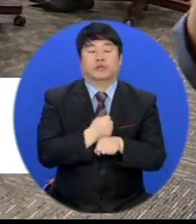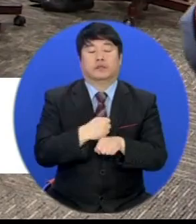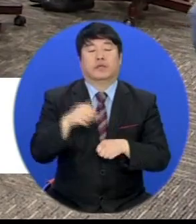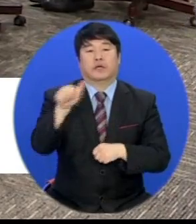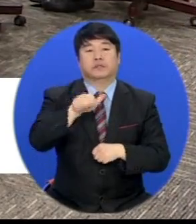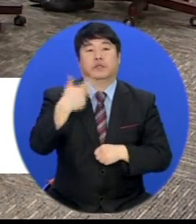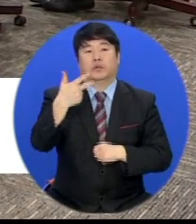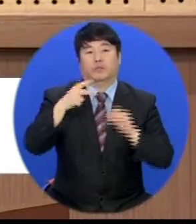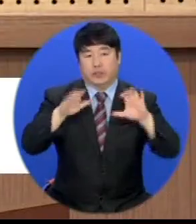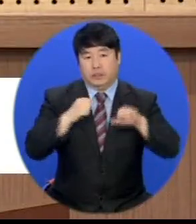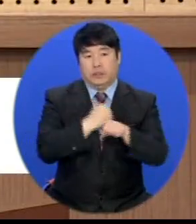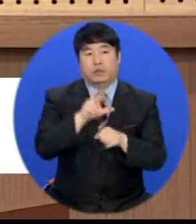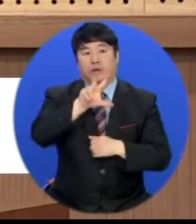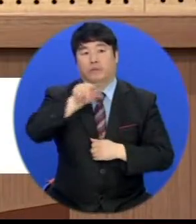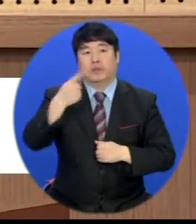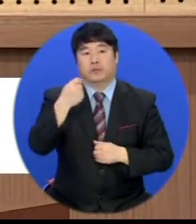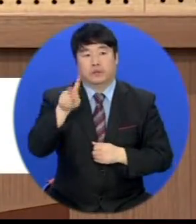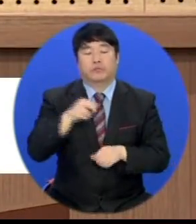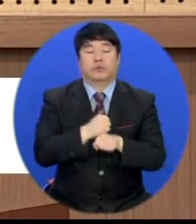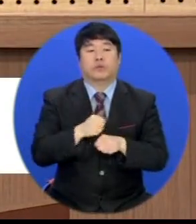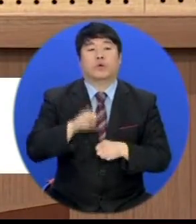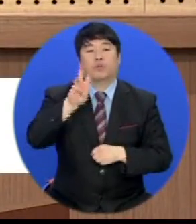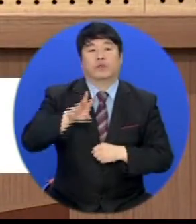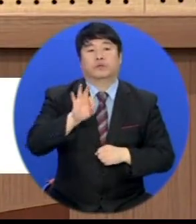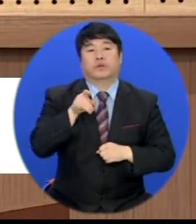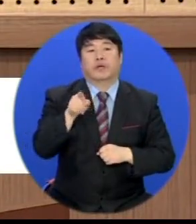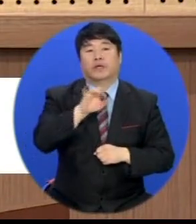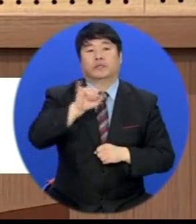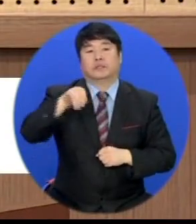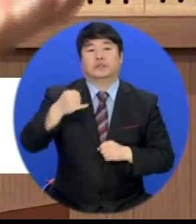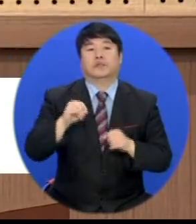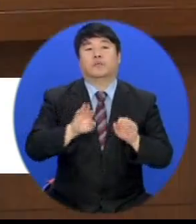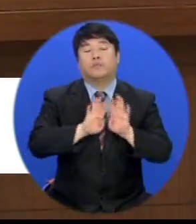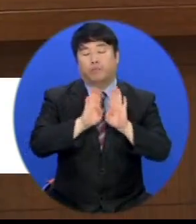나라 방송사들은 광주 에이스 페어가 열리고 있는